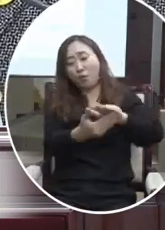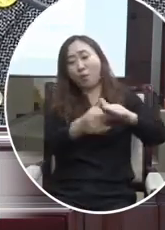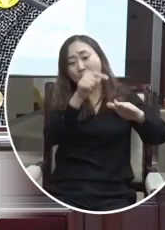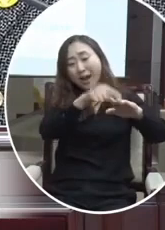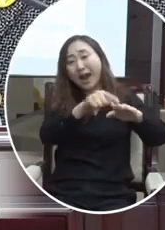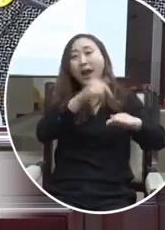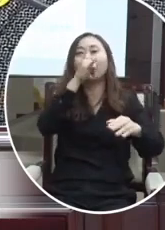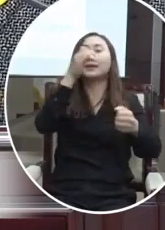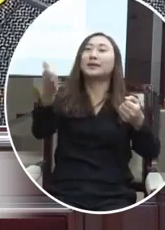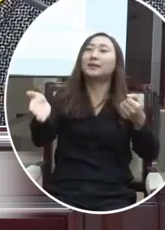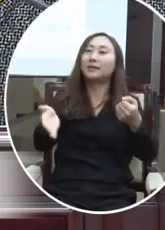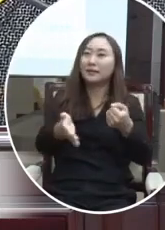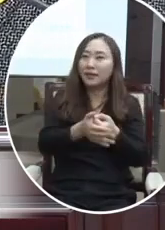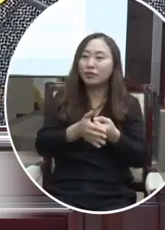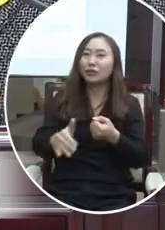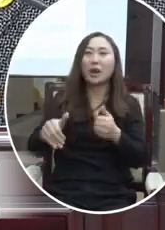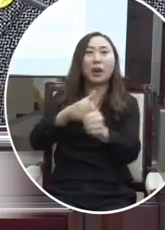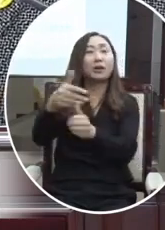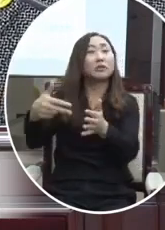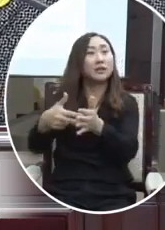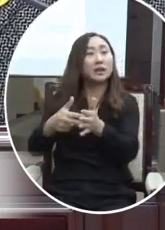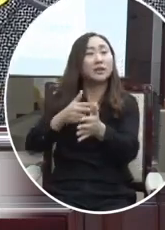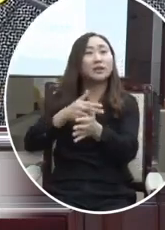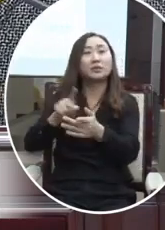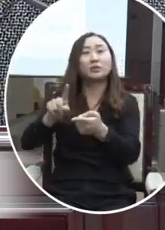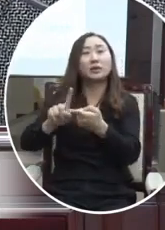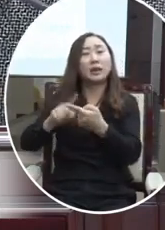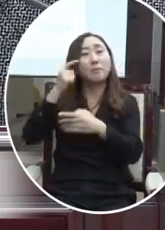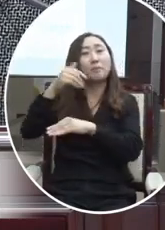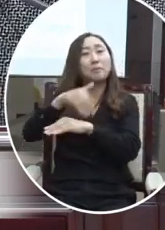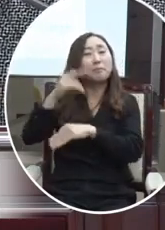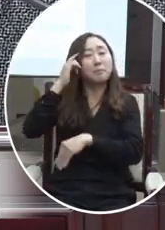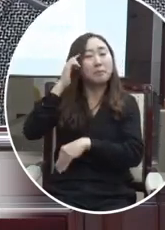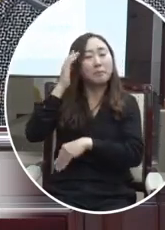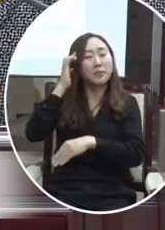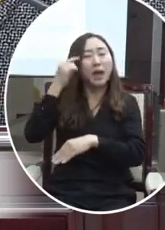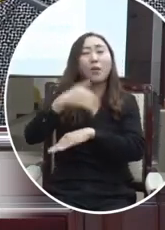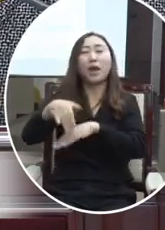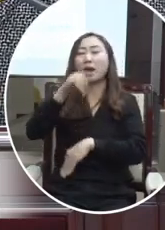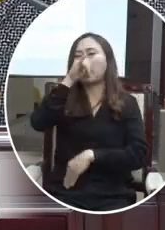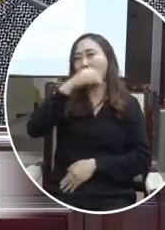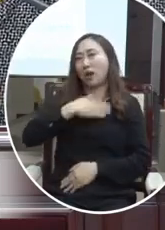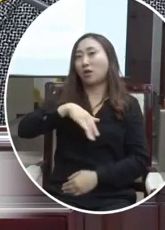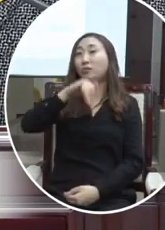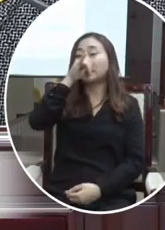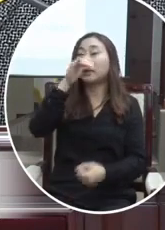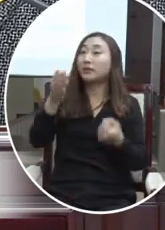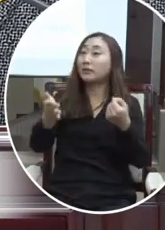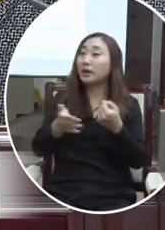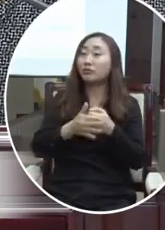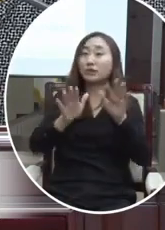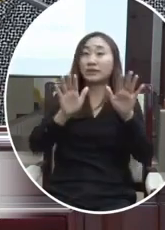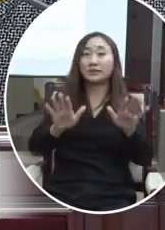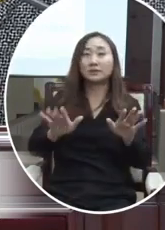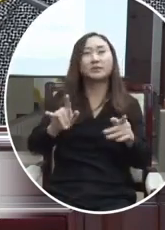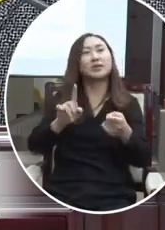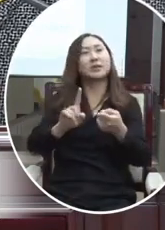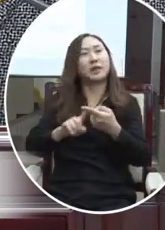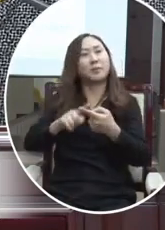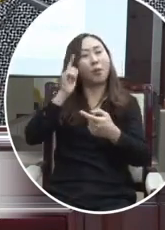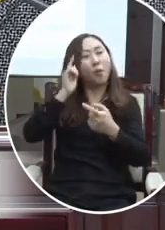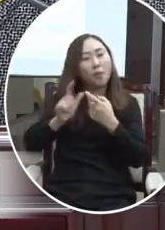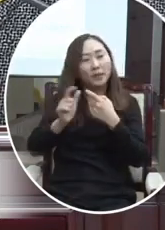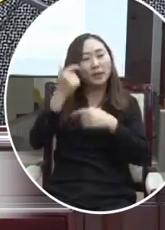탄소중립 추진단이 또 마스터플랜도 갖고 있는 것으로 알고 있습니다. 지금 본격적으로 저희가 그 부분에 대해서